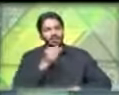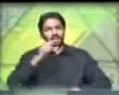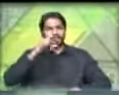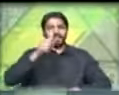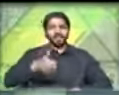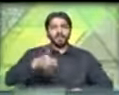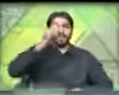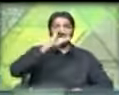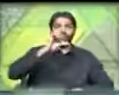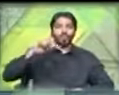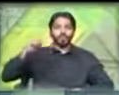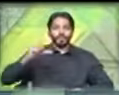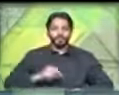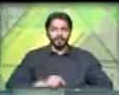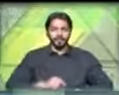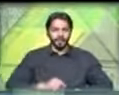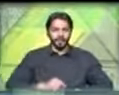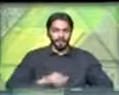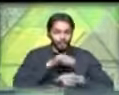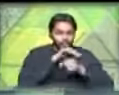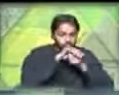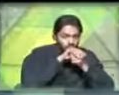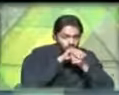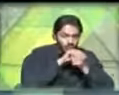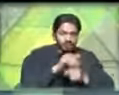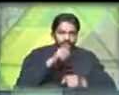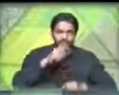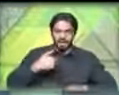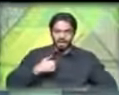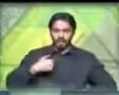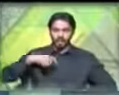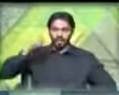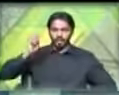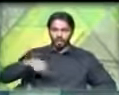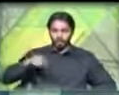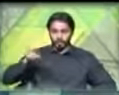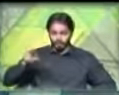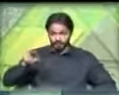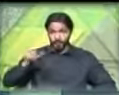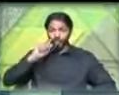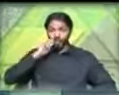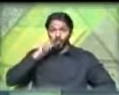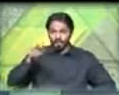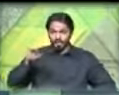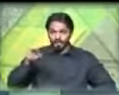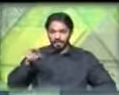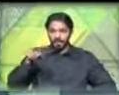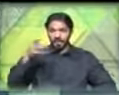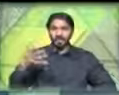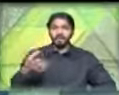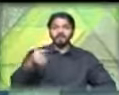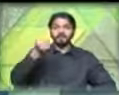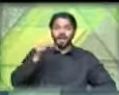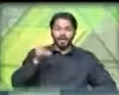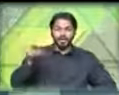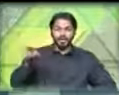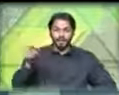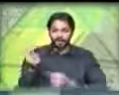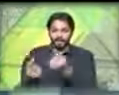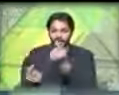أحكم بأن يأخذ صاحب الكرم، أي صاحب البستان، الغنم لينتفع بألبانها